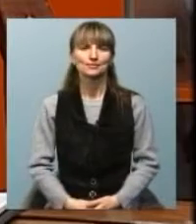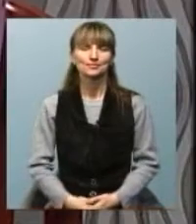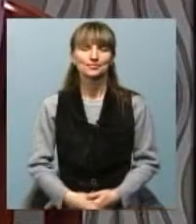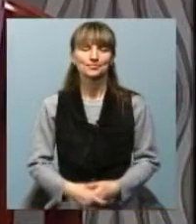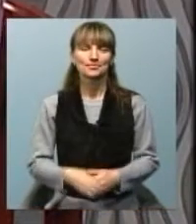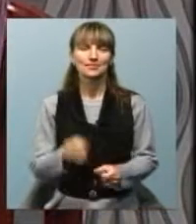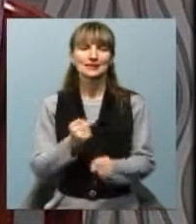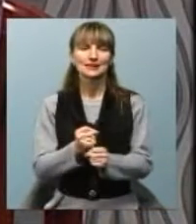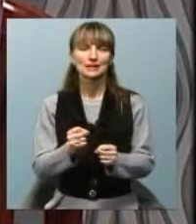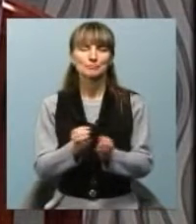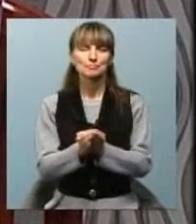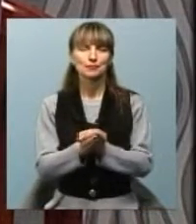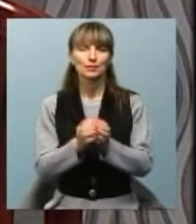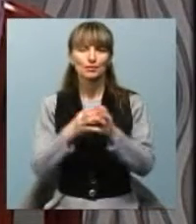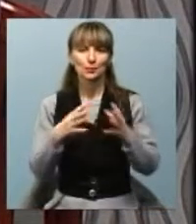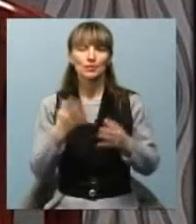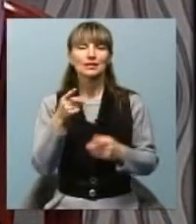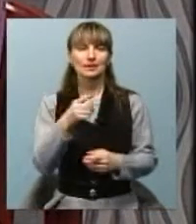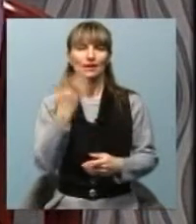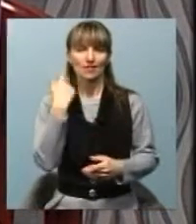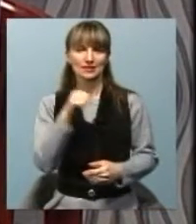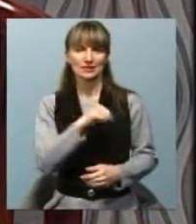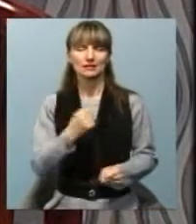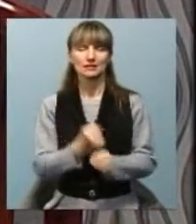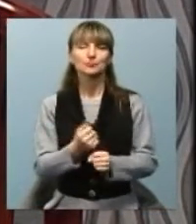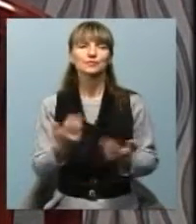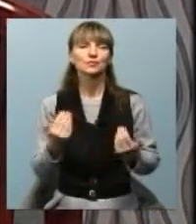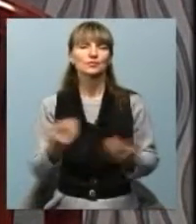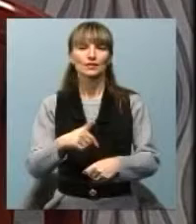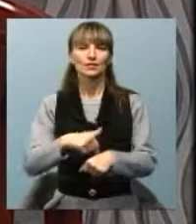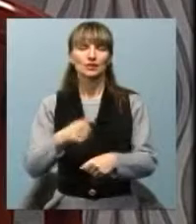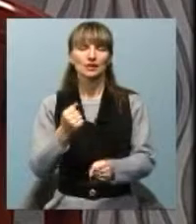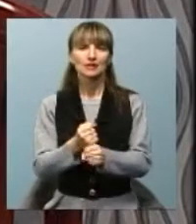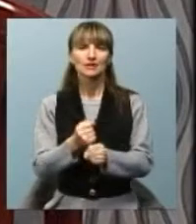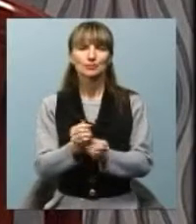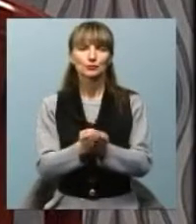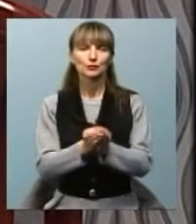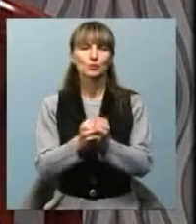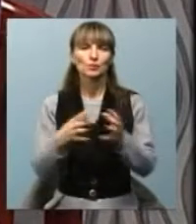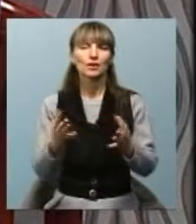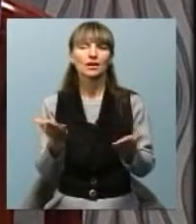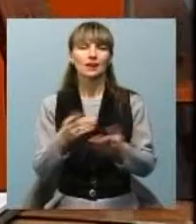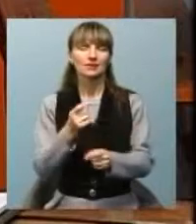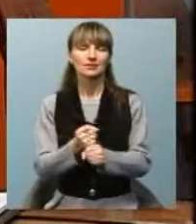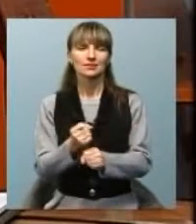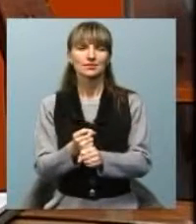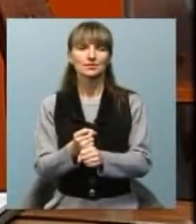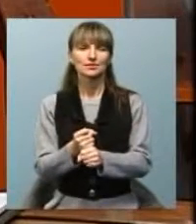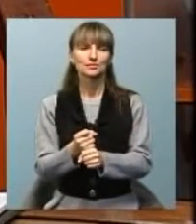Пускати мильні бульки. Да. Пускала колись мильні бульки? Да. Як це? Розказуй, які відчуття пускати мильні бульки, як це робити?